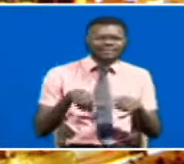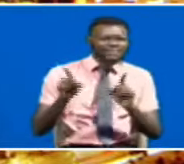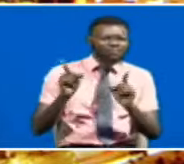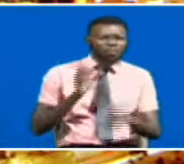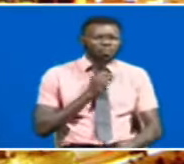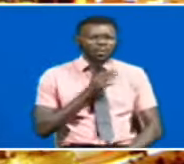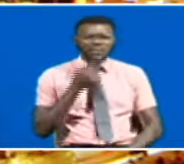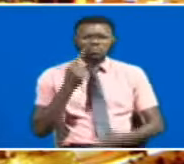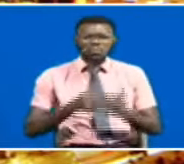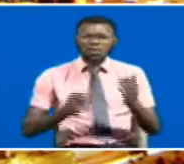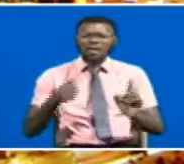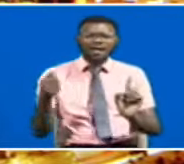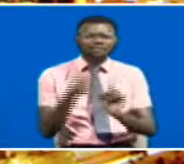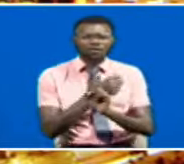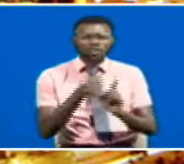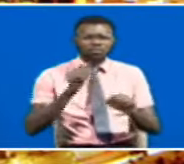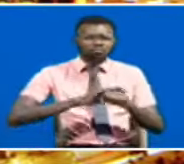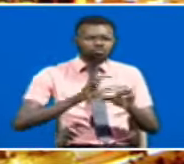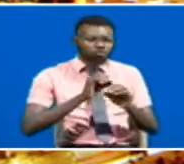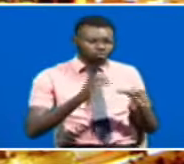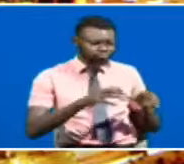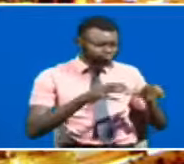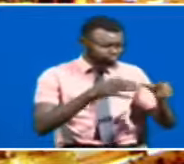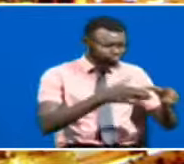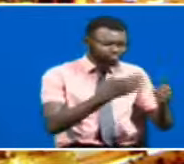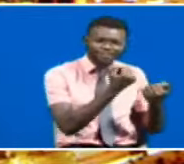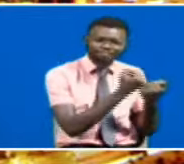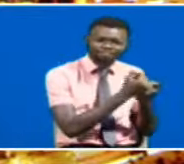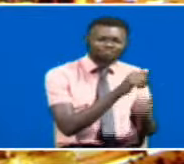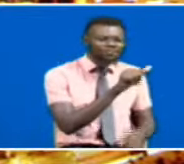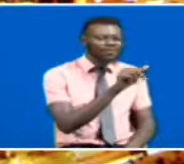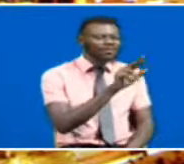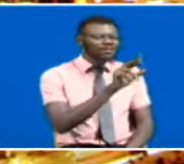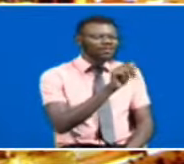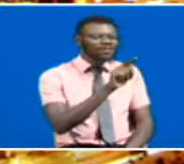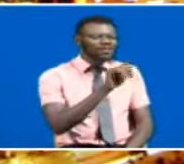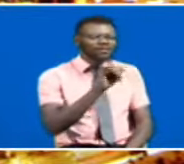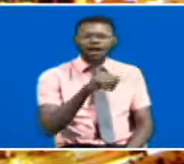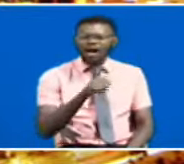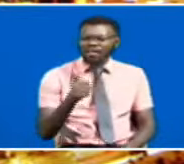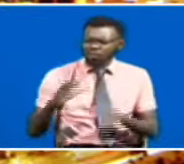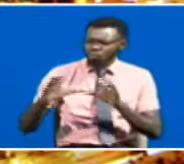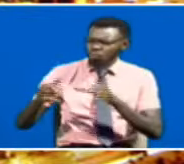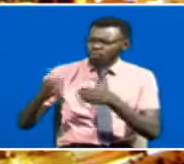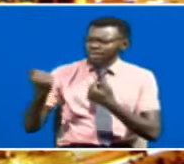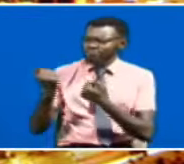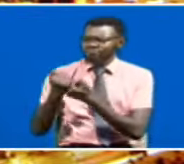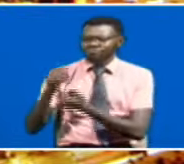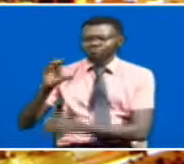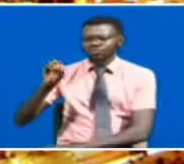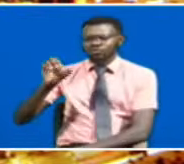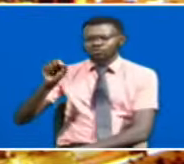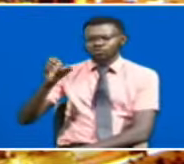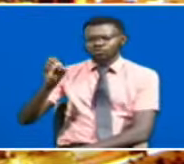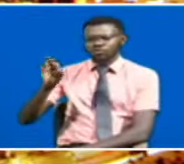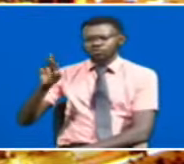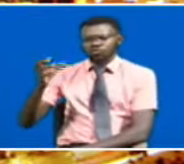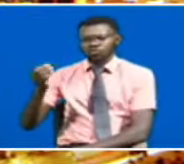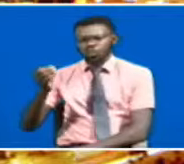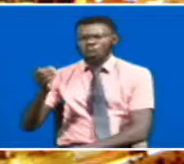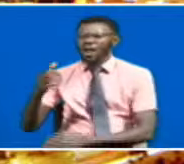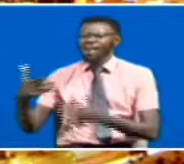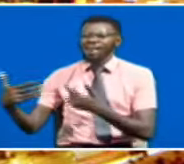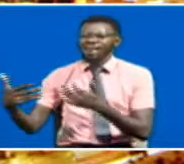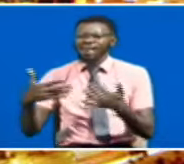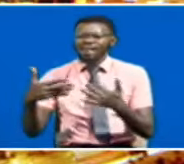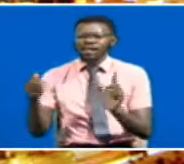zilizopita kati ya wafuasi wa Arati na wa Osoro, hali ambayo iliyopelekea watu kadhaa kujeruhiwa. Gavana Arati amekuwa